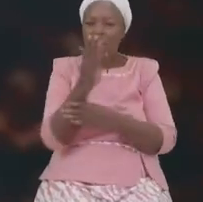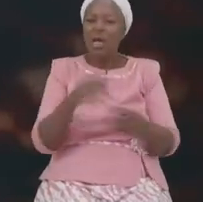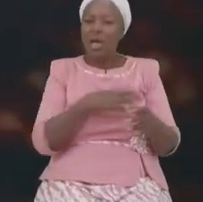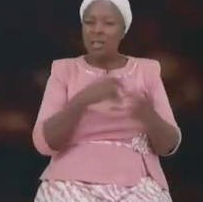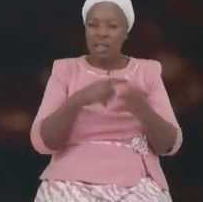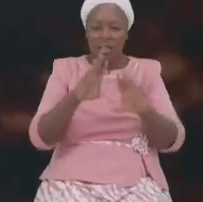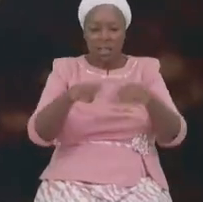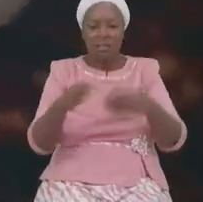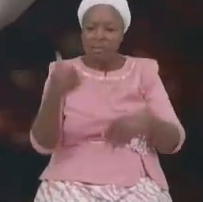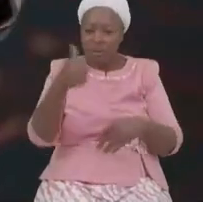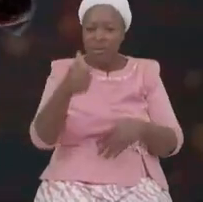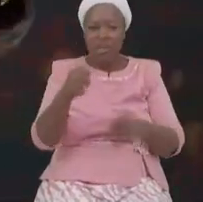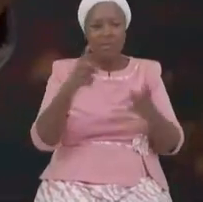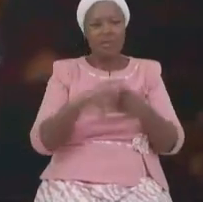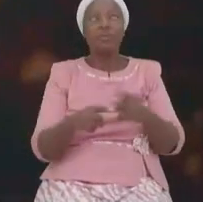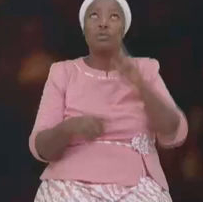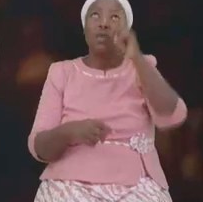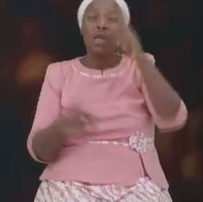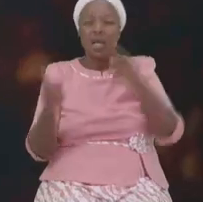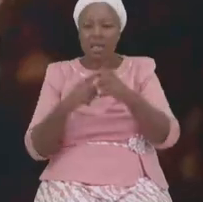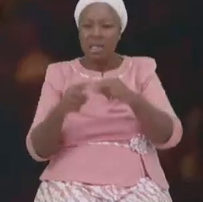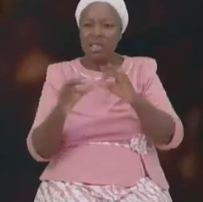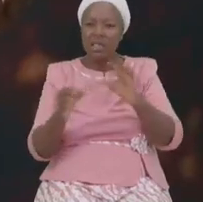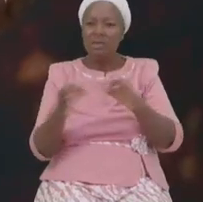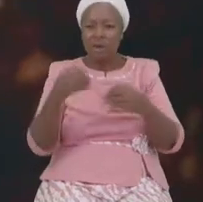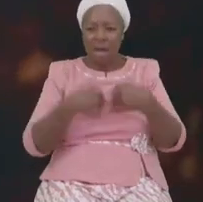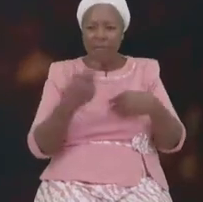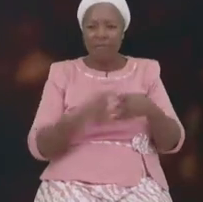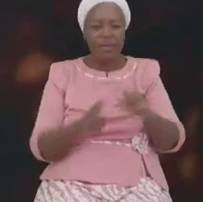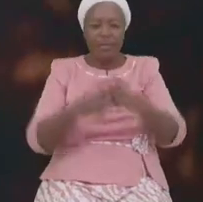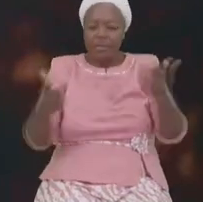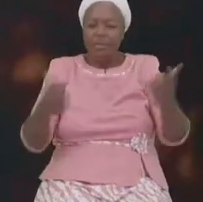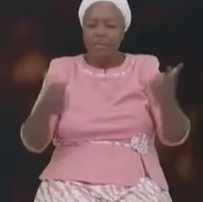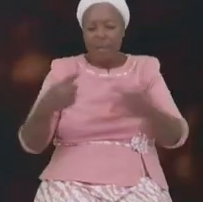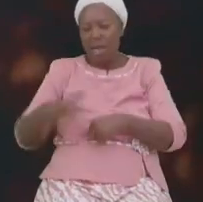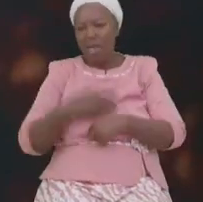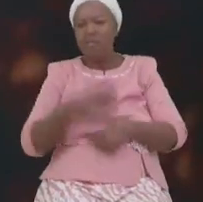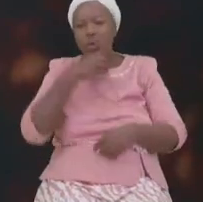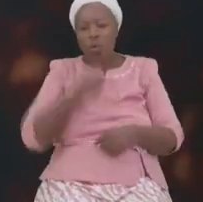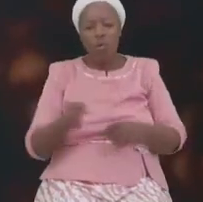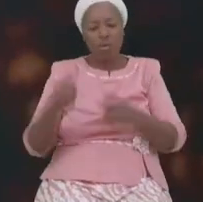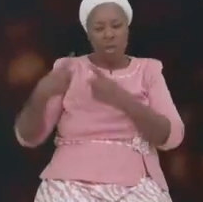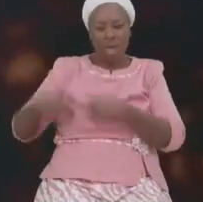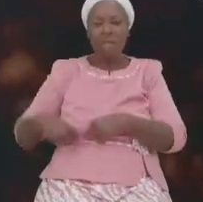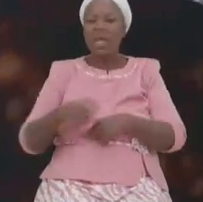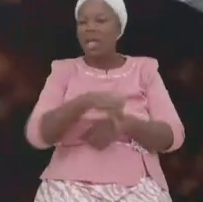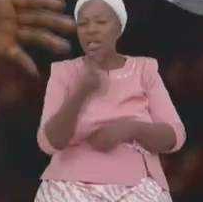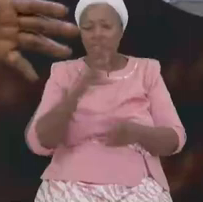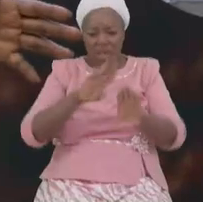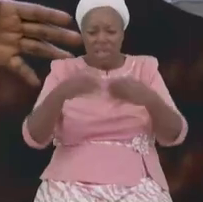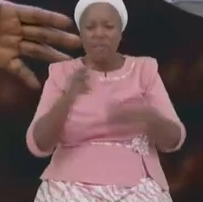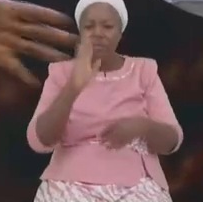cela. Si c'est un gros cœur, un cœur âgé, donnez votre cœur au Seigneur. Tout le monde, si c'est un